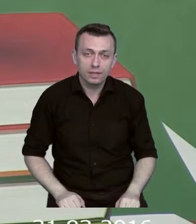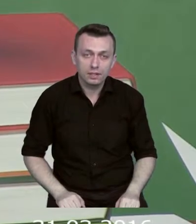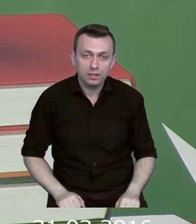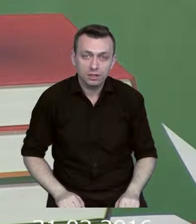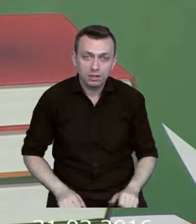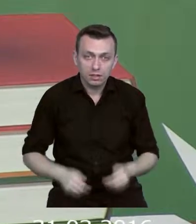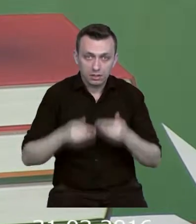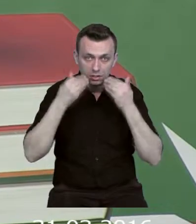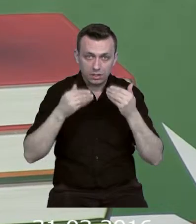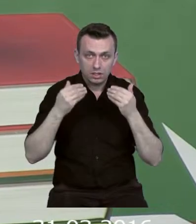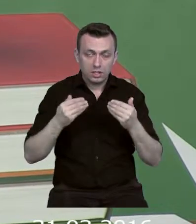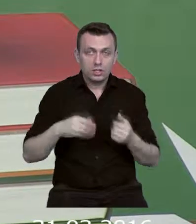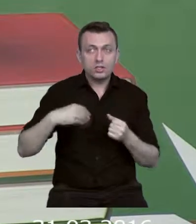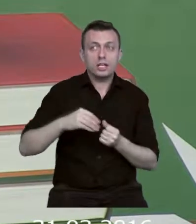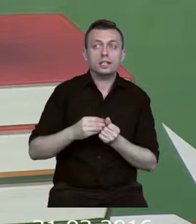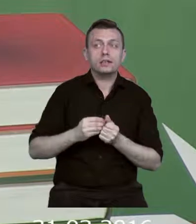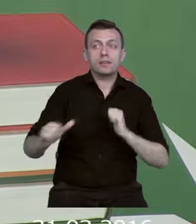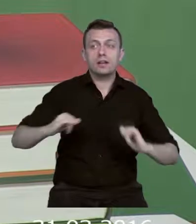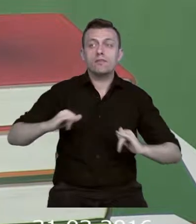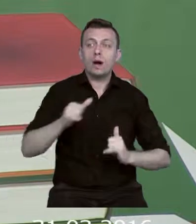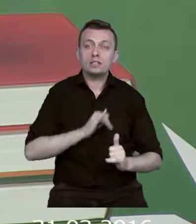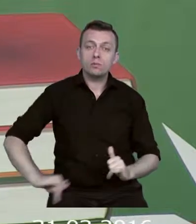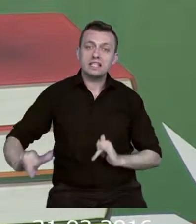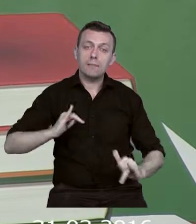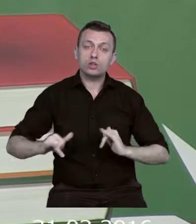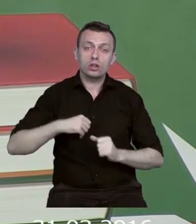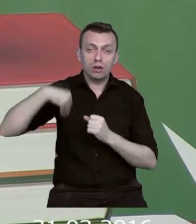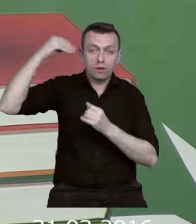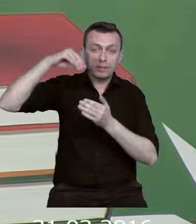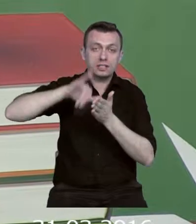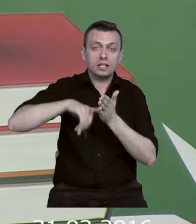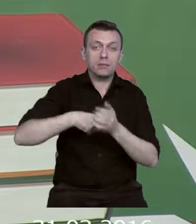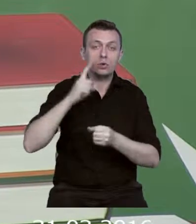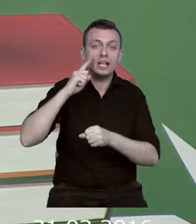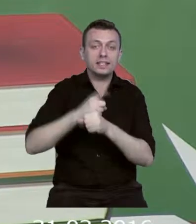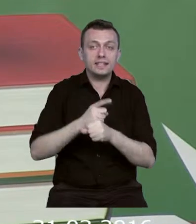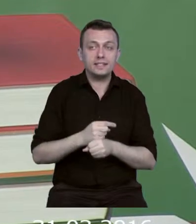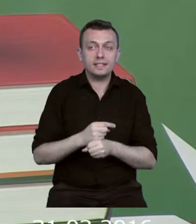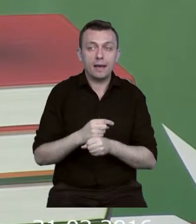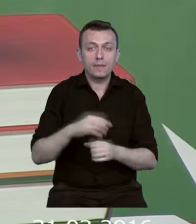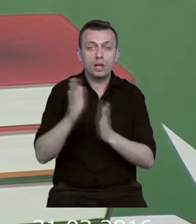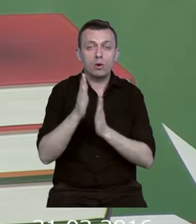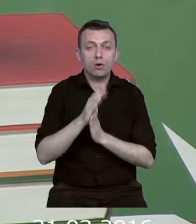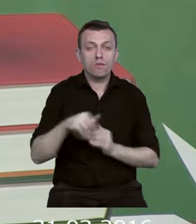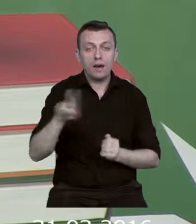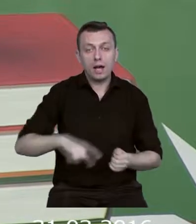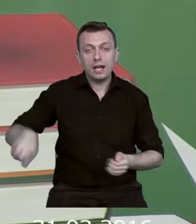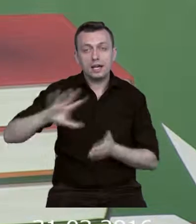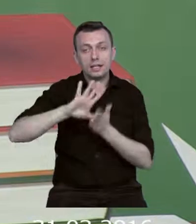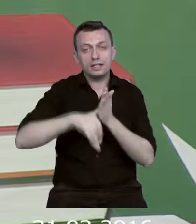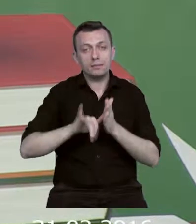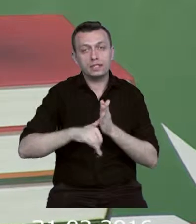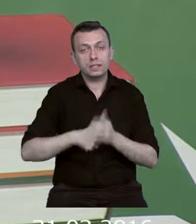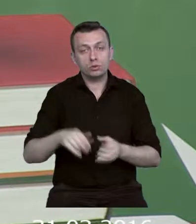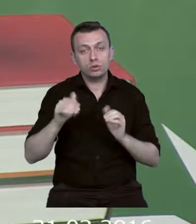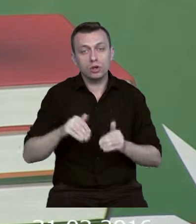wielkiej determinacji władz samorządowych, prezydenta Kutna oraz decyzji podejmowanych w wyniku uchwał radnych